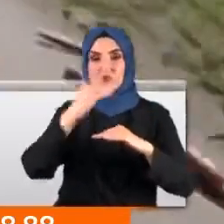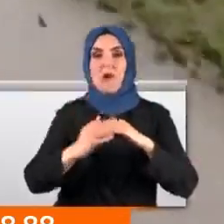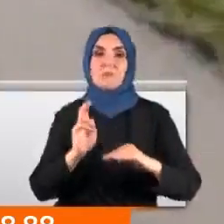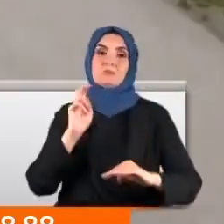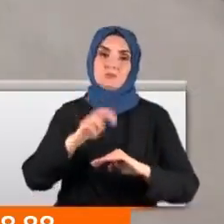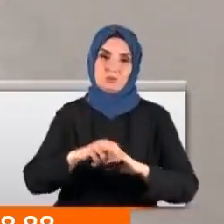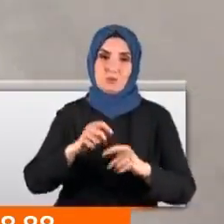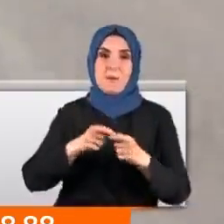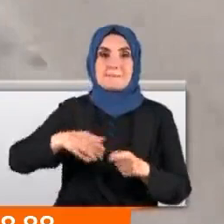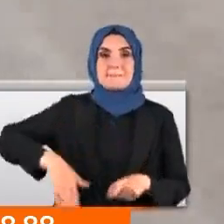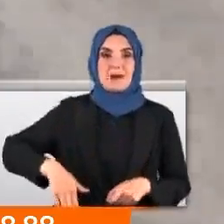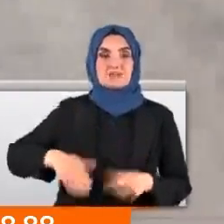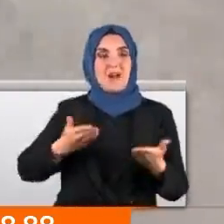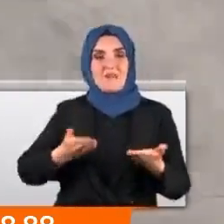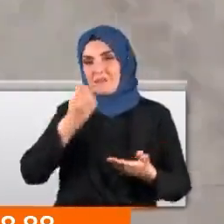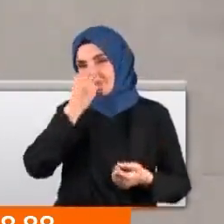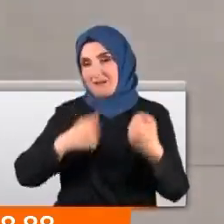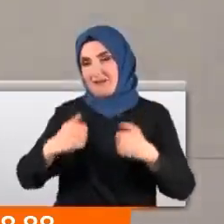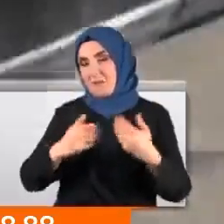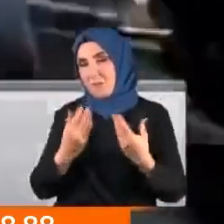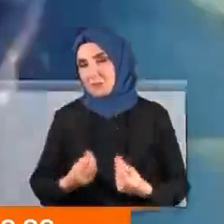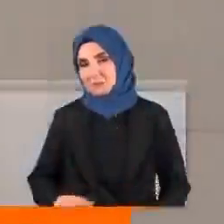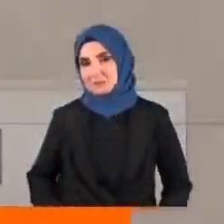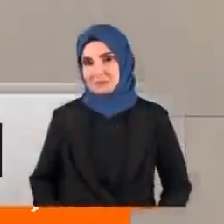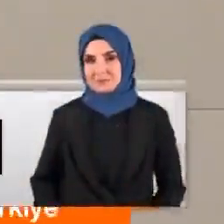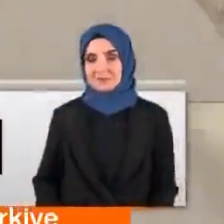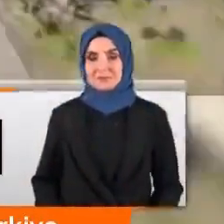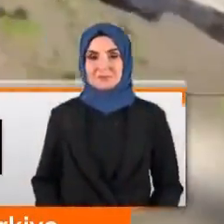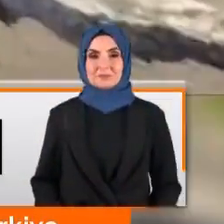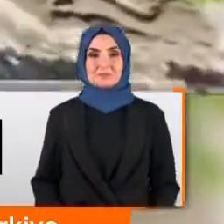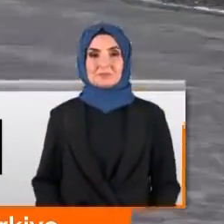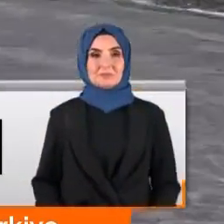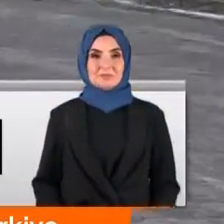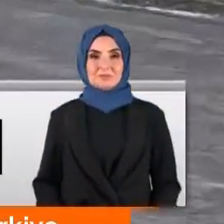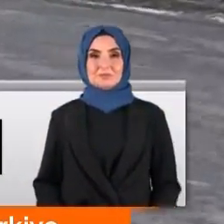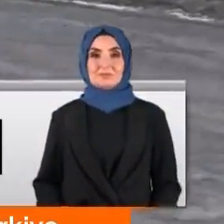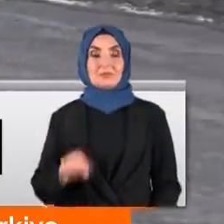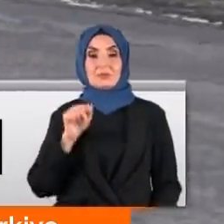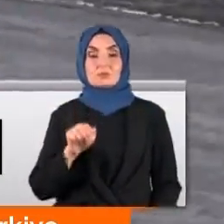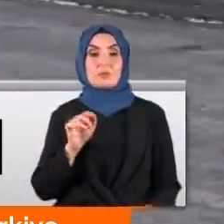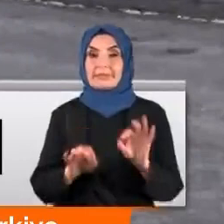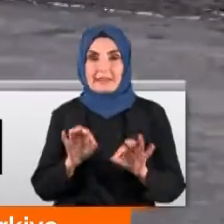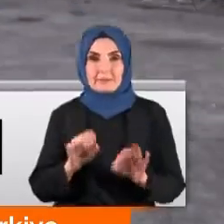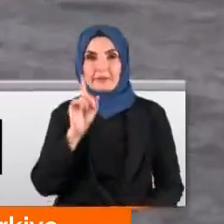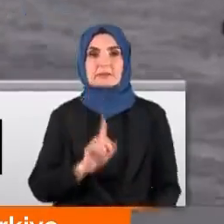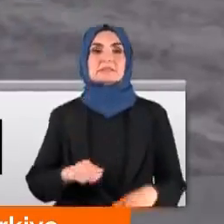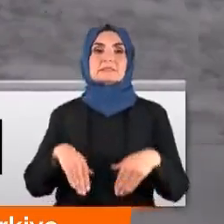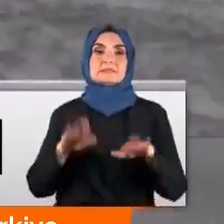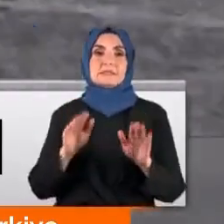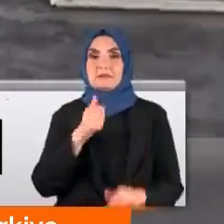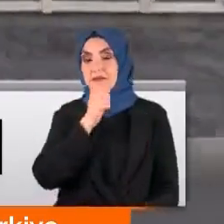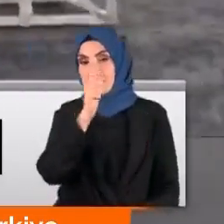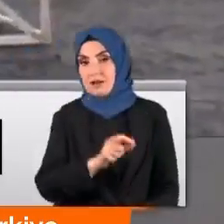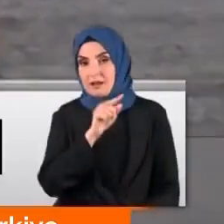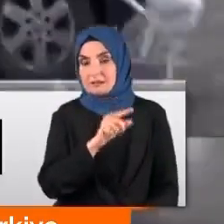yaralandı. Bu deneme ilk değil. Çibotarev